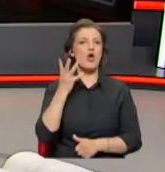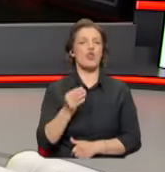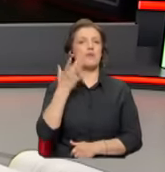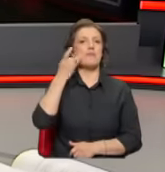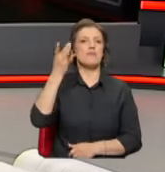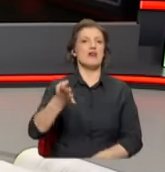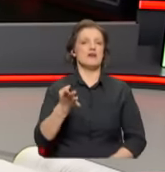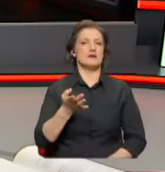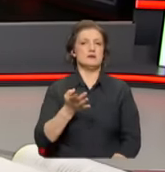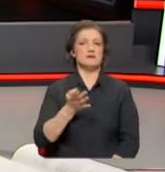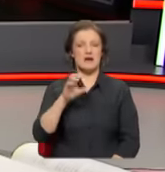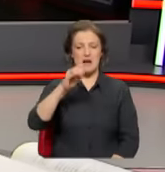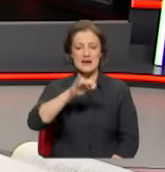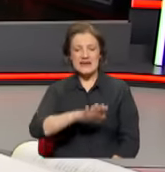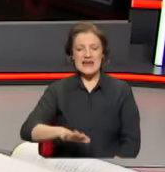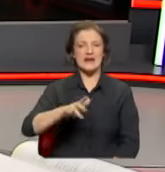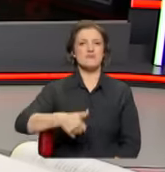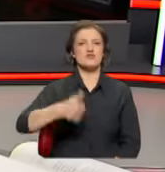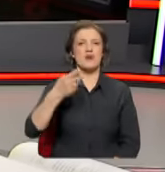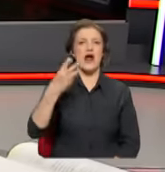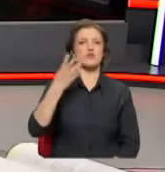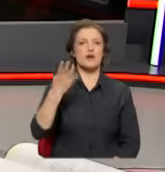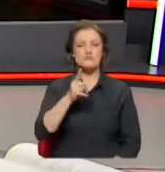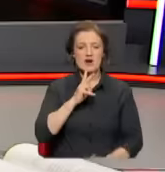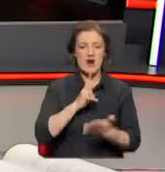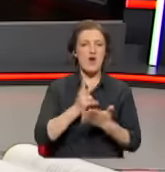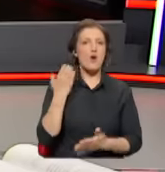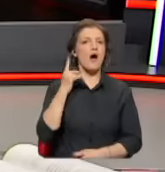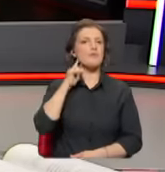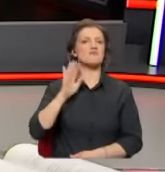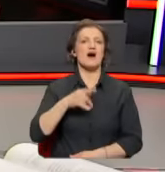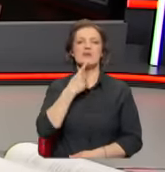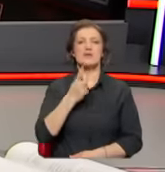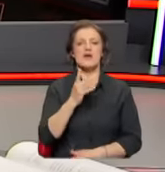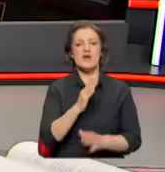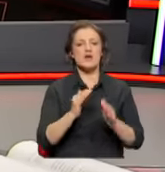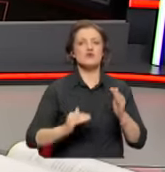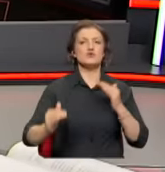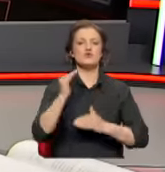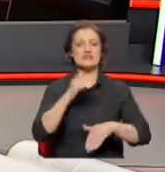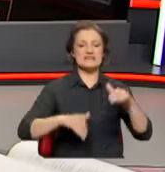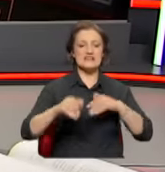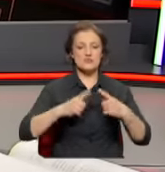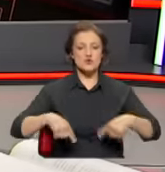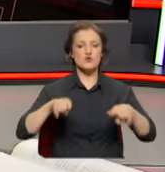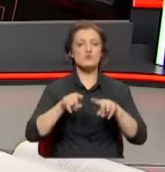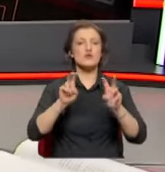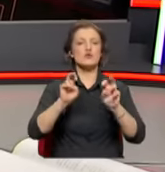belli Cumhurbaşkanı Erdoğan, AK Parti Genel Başkanı Erdoğan bu karardan. Nasıl olabiliyor? Yüksek Seçim Kurulu bu konuyla ilgili bir açıklama